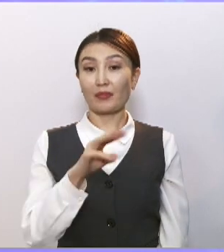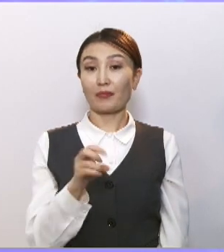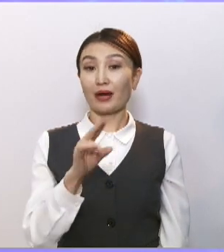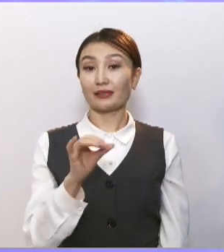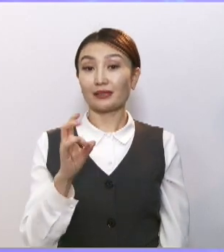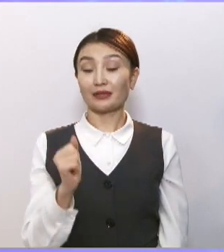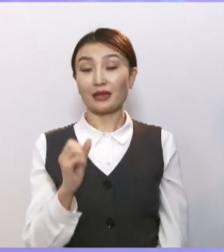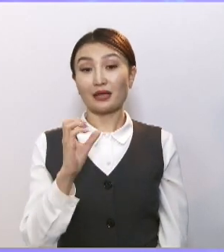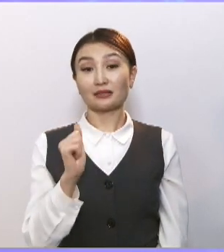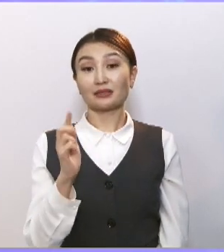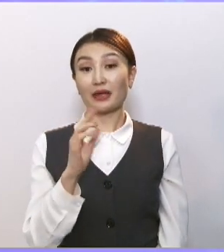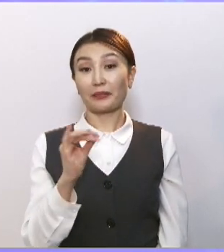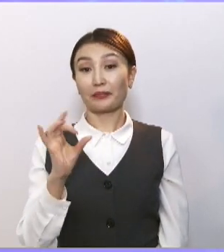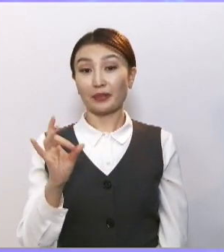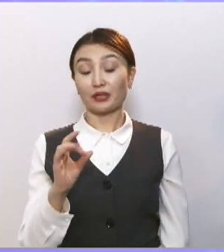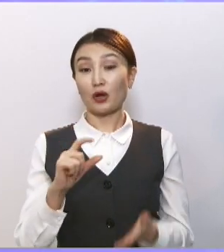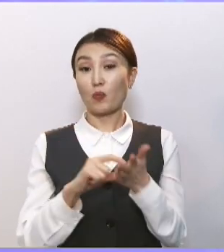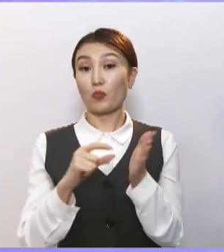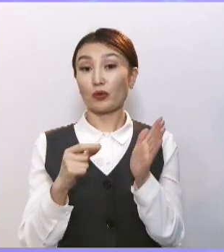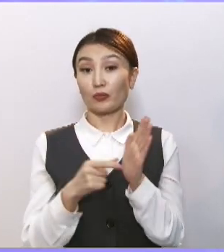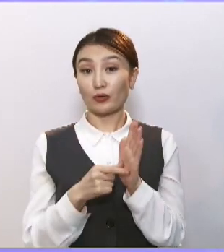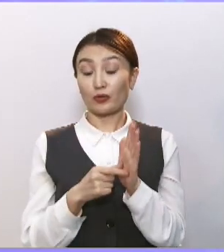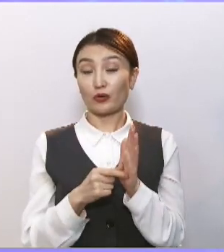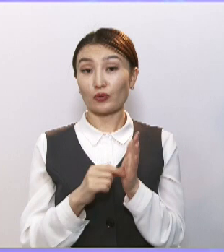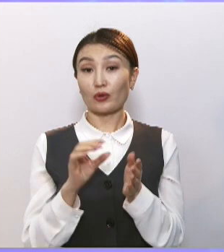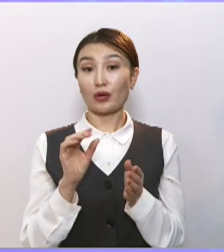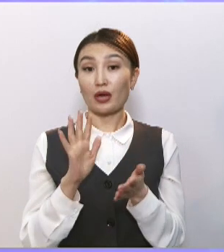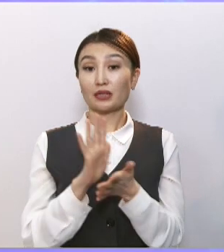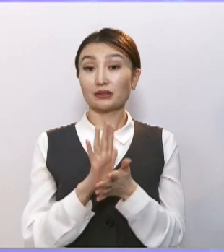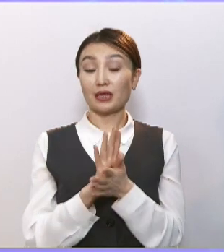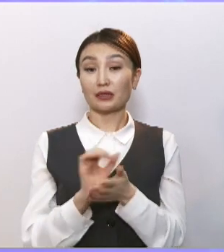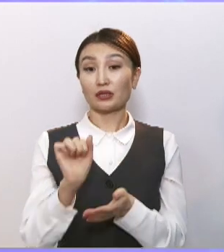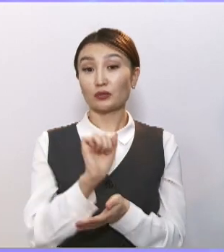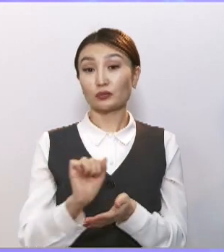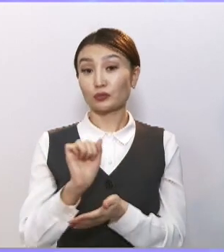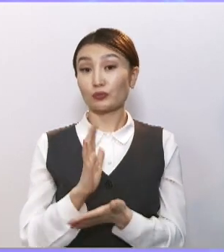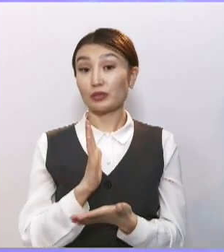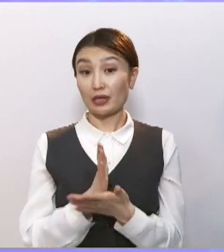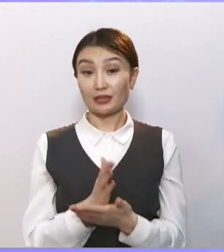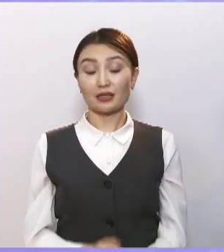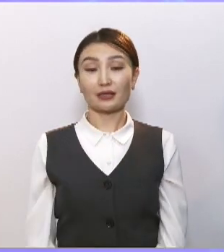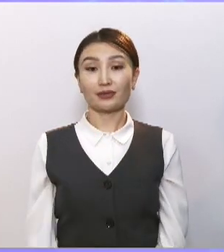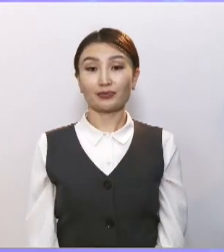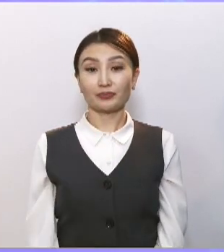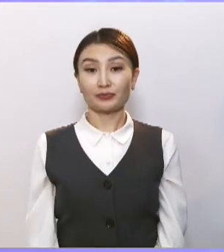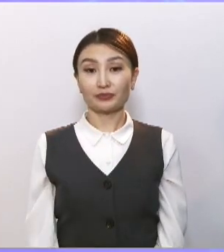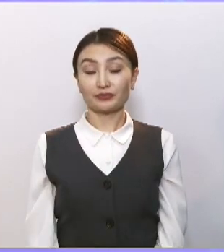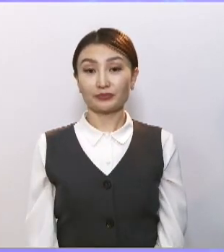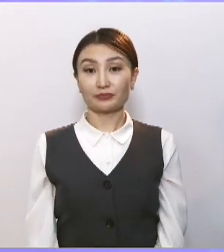Мадина менен Сабир бөлмөдөгү чаңды сүртүп жатышат.